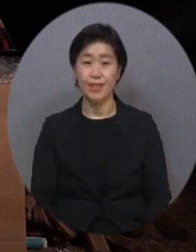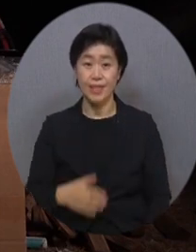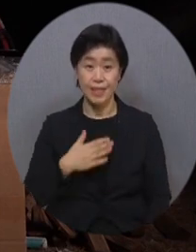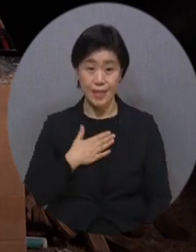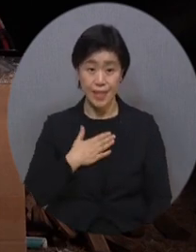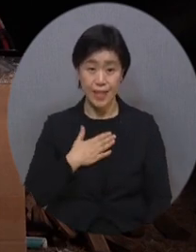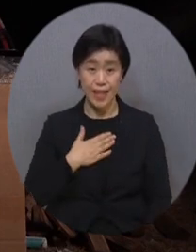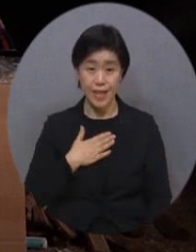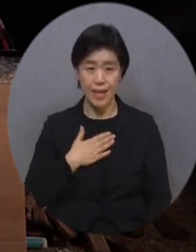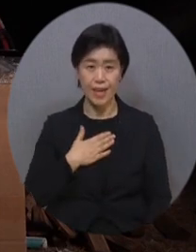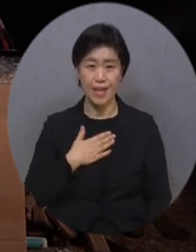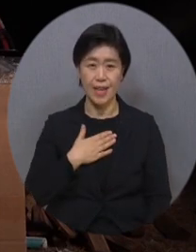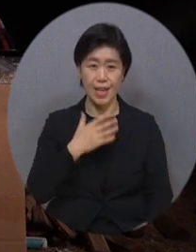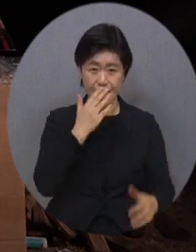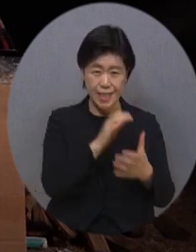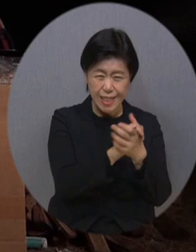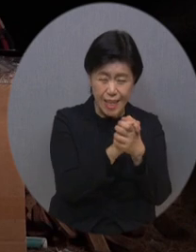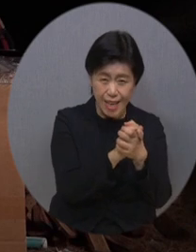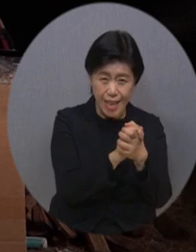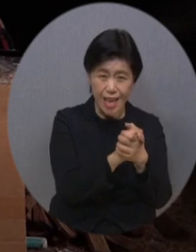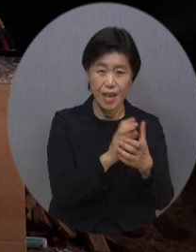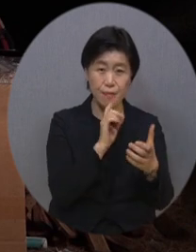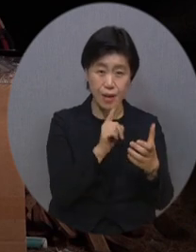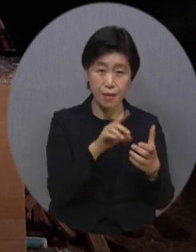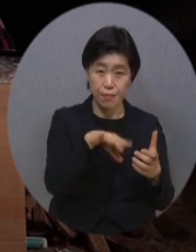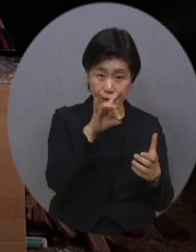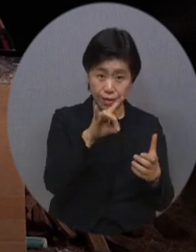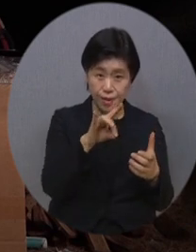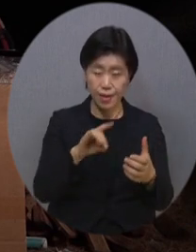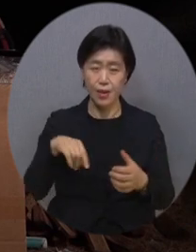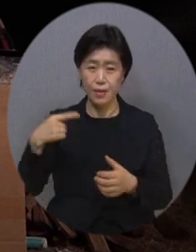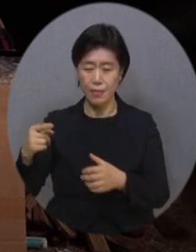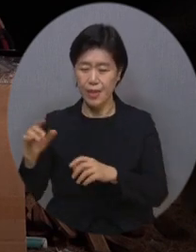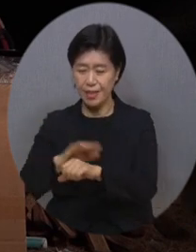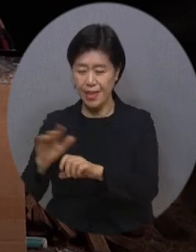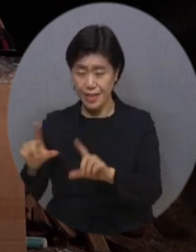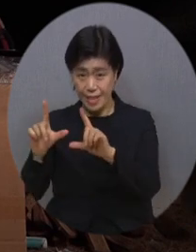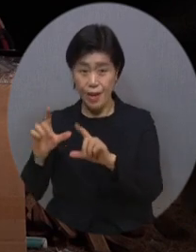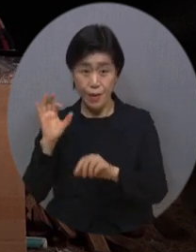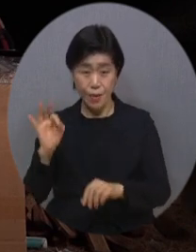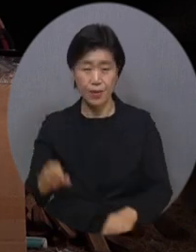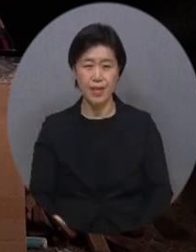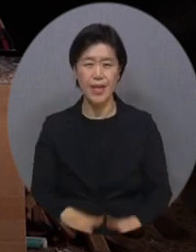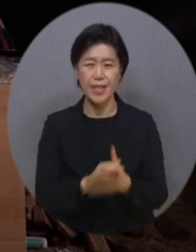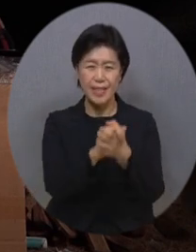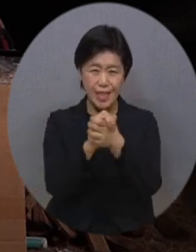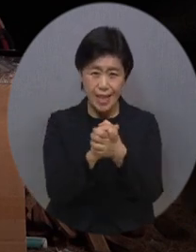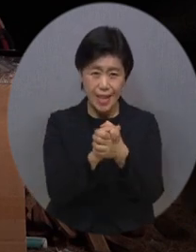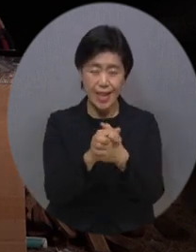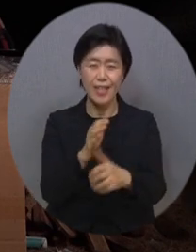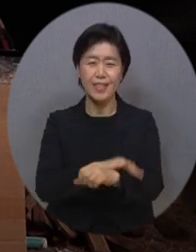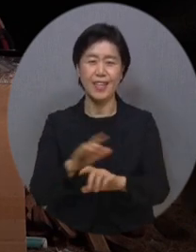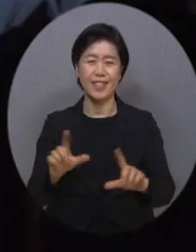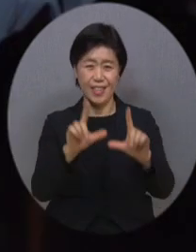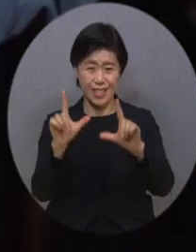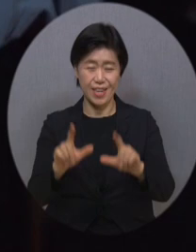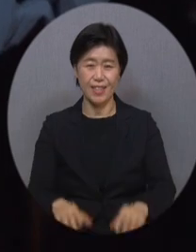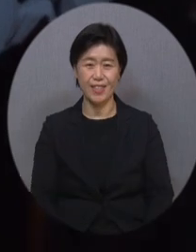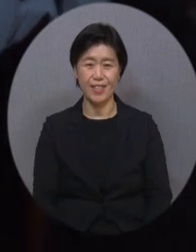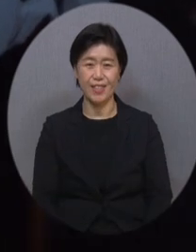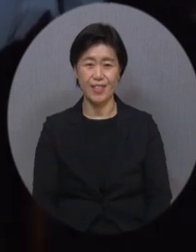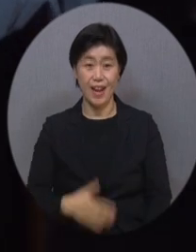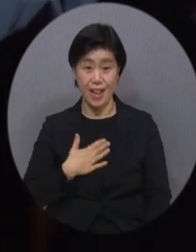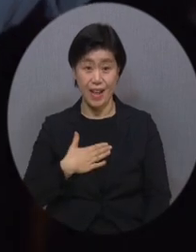친하게 이러면 잘 친하게 이러면 잘 지내자. 어, 알았어. 친하게. 잘 지내자. 그렇게 하는